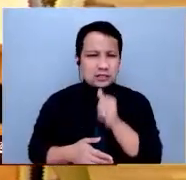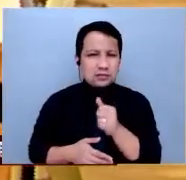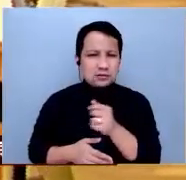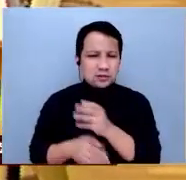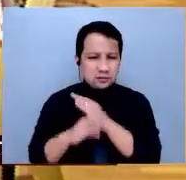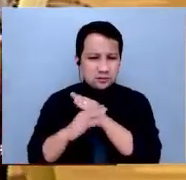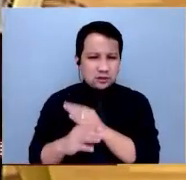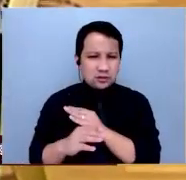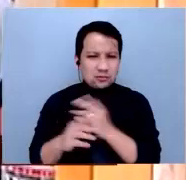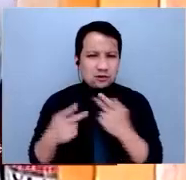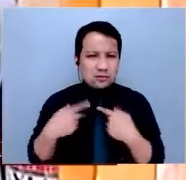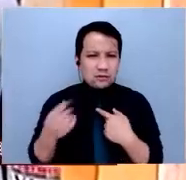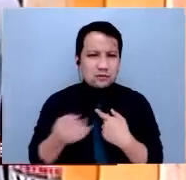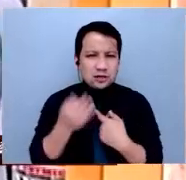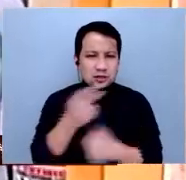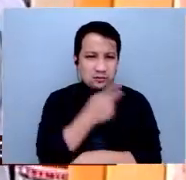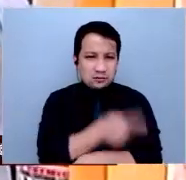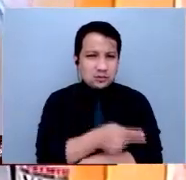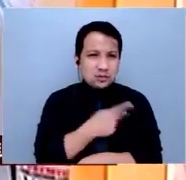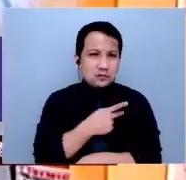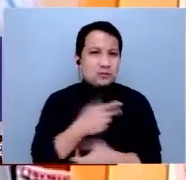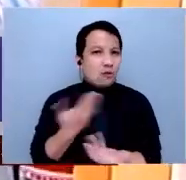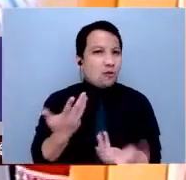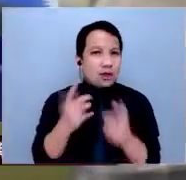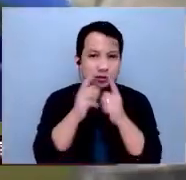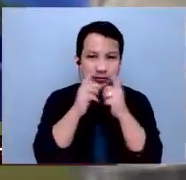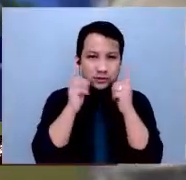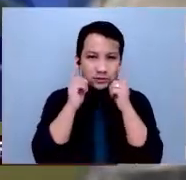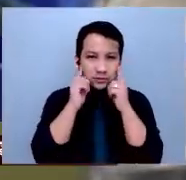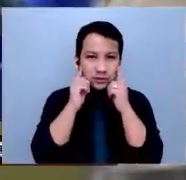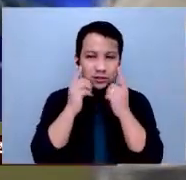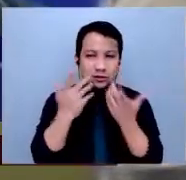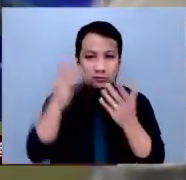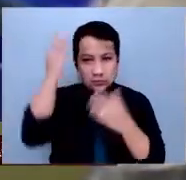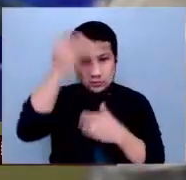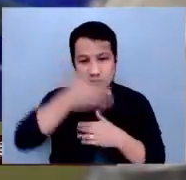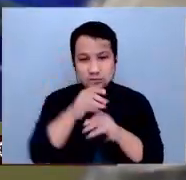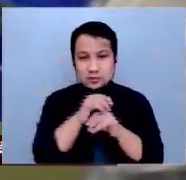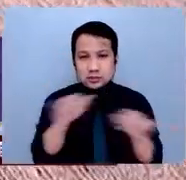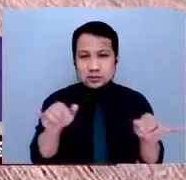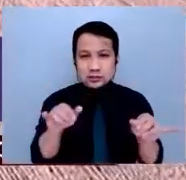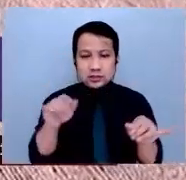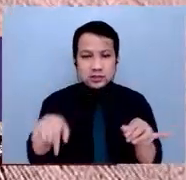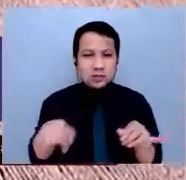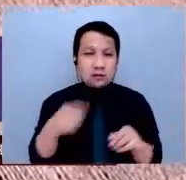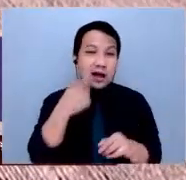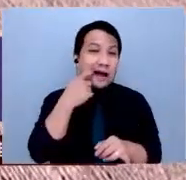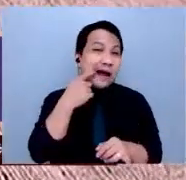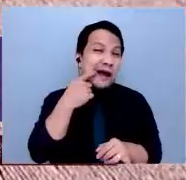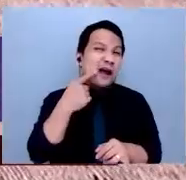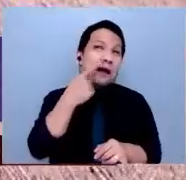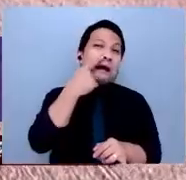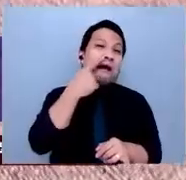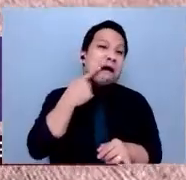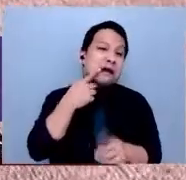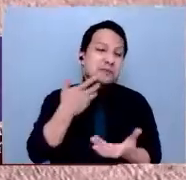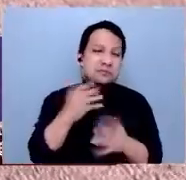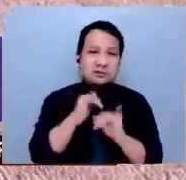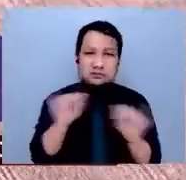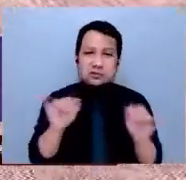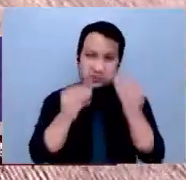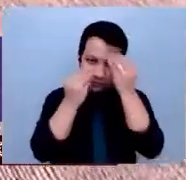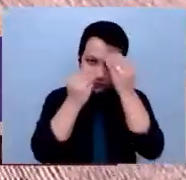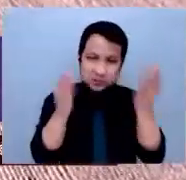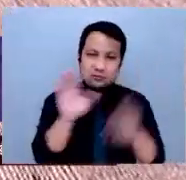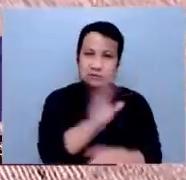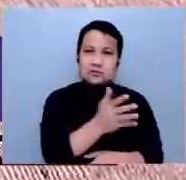na may ilang pasyenteng hindi nagsusuot ng face mask tulad ng mga naka-intubate. Mensahe niya sa mga patuloy